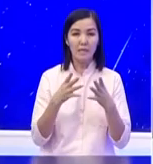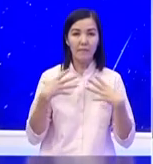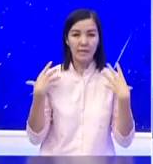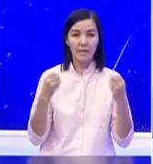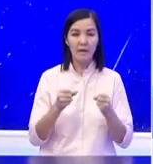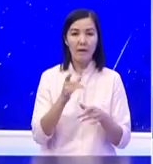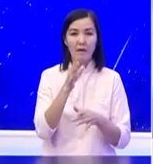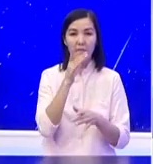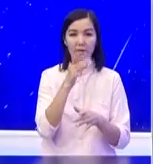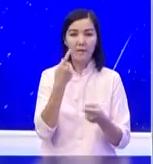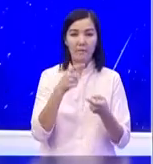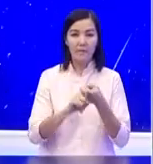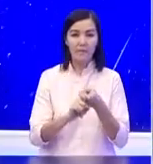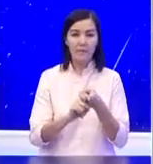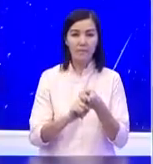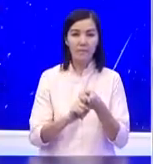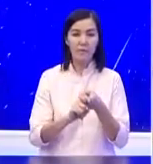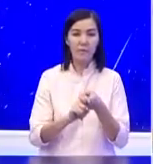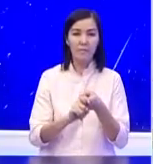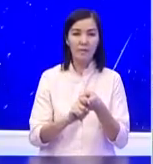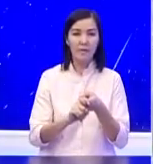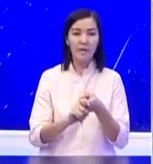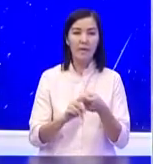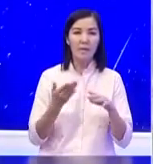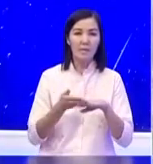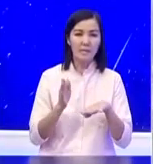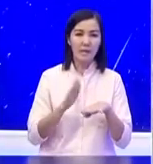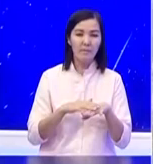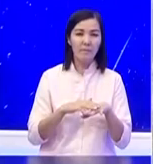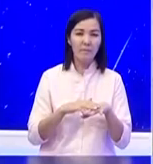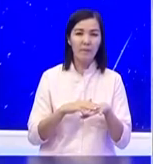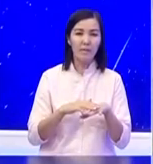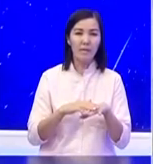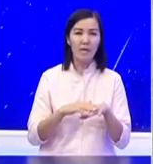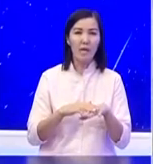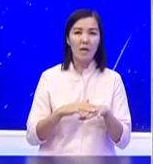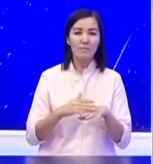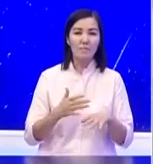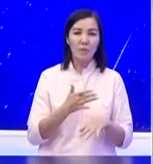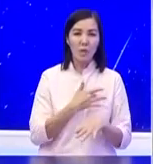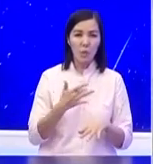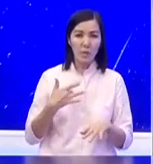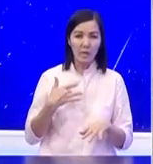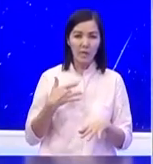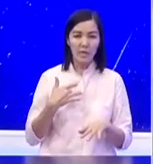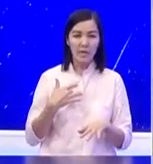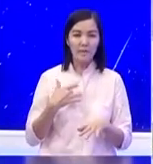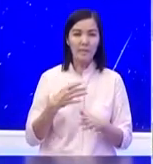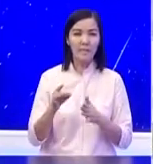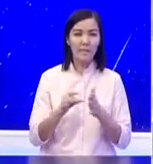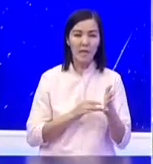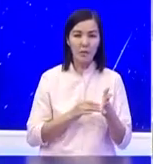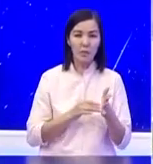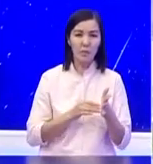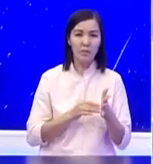Во время идущей пандемии самым уязвимым органом человека оказались легкие. Именно по ним приходится главный удар. Поэтому одним из